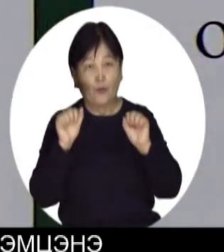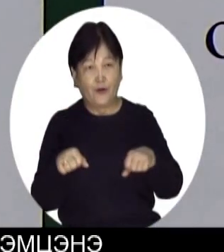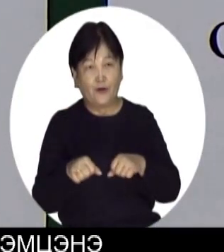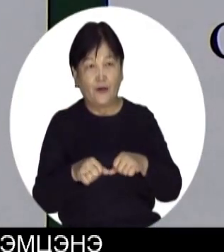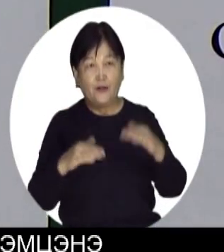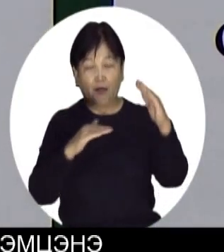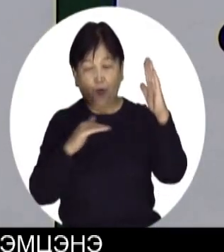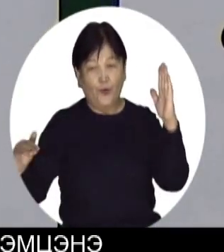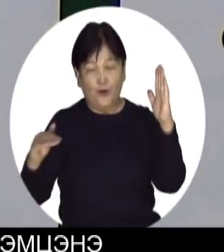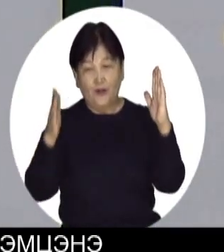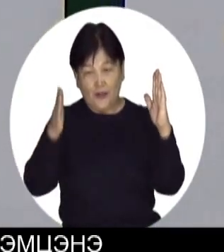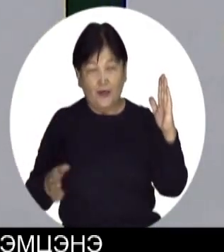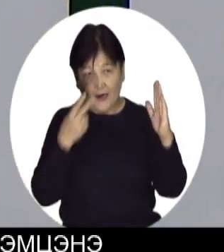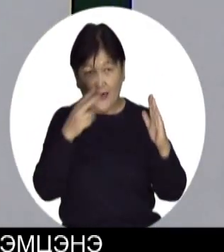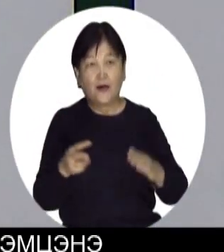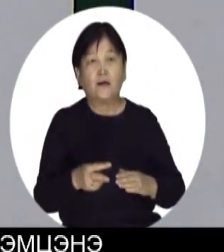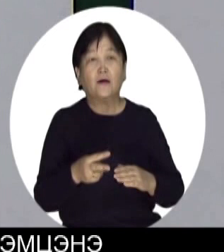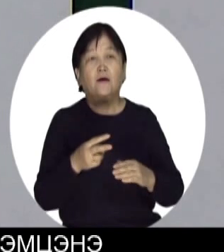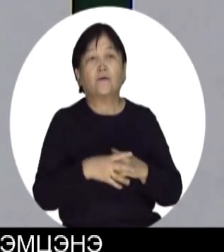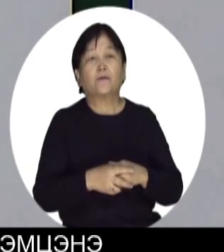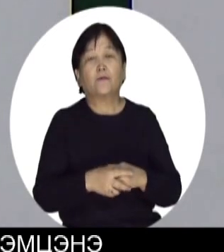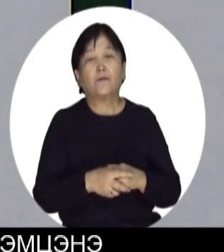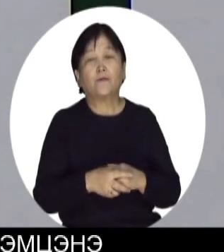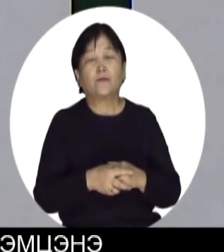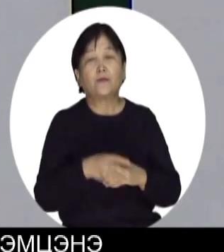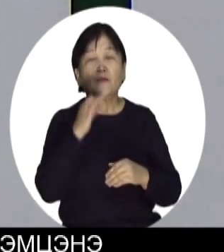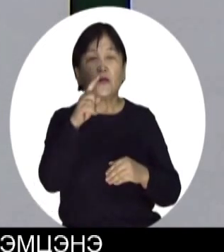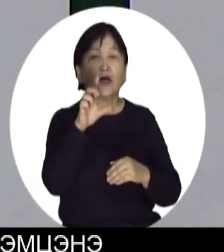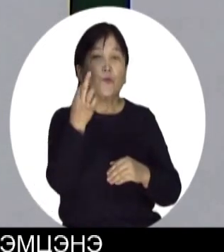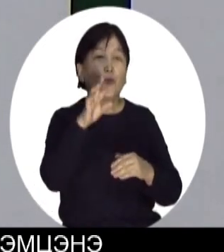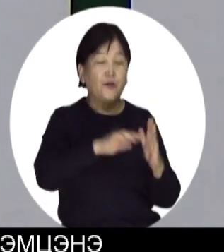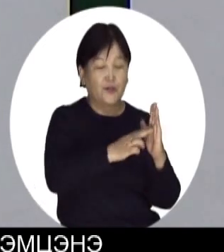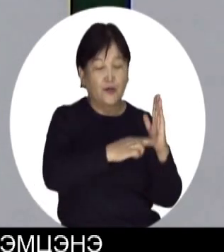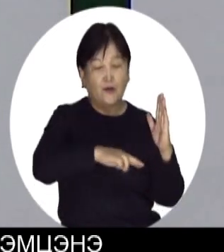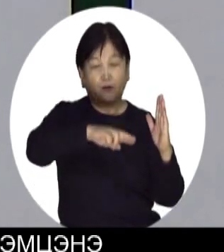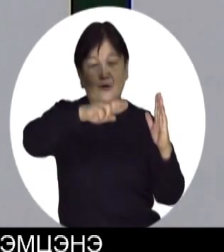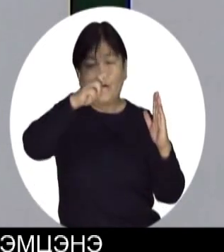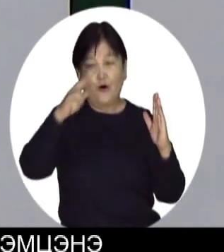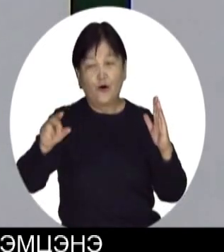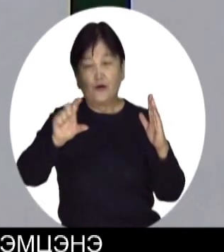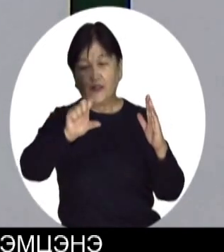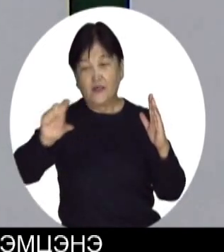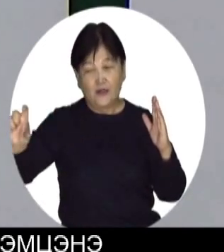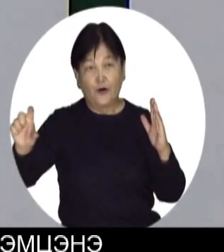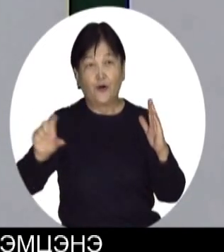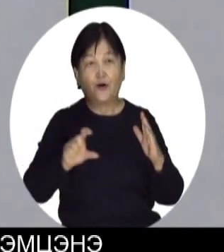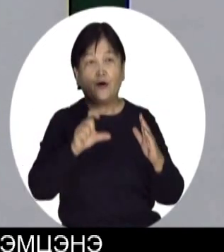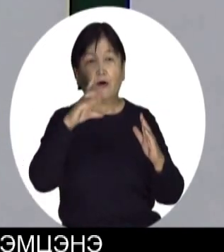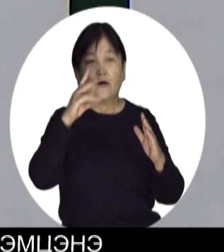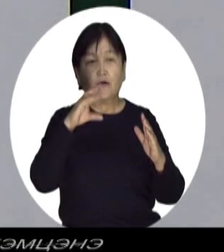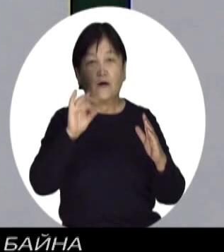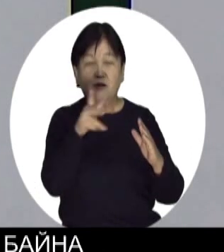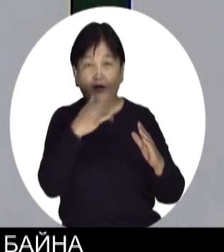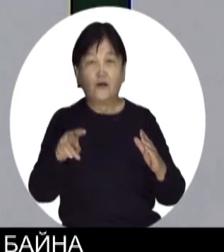дээр за мөн ялгаагүй их өдсийн энтальпи болон оройн цэг хоёрын хоорондын энергийн зөрөө